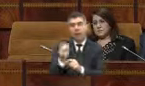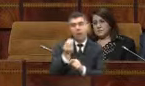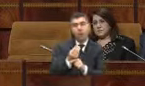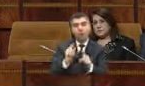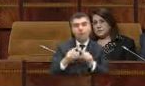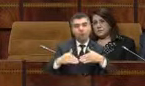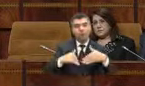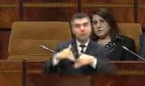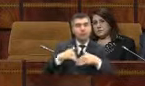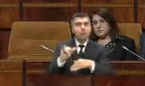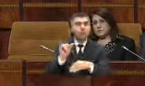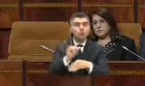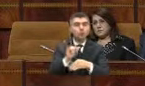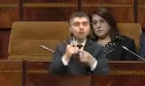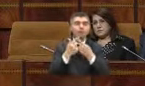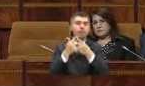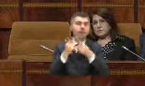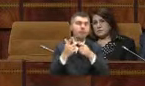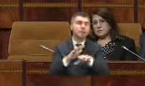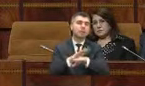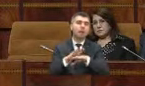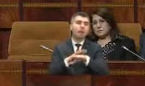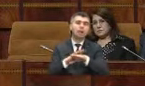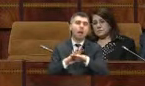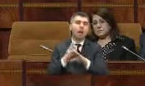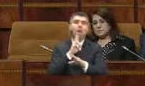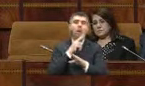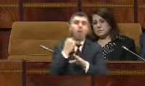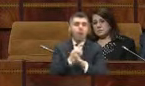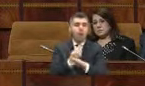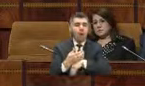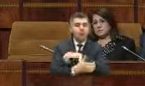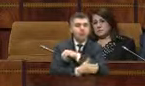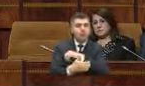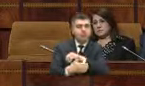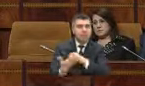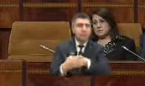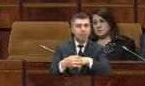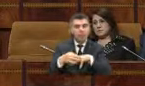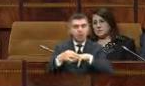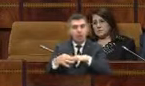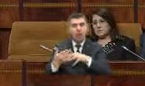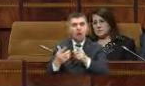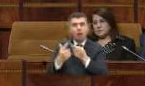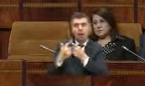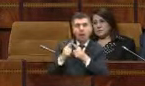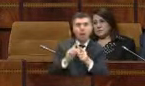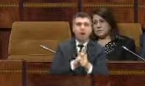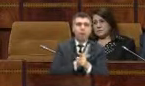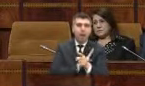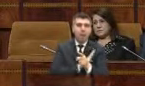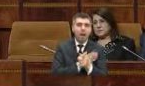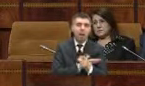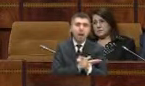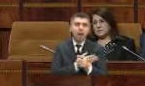أنكم تدعون إعطائها الأولوية إلا أنك لقاو الفقر والهشاشة والتفكك الأسري والأمهات العازبات، هادو كل أسباب كتعطينا